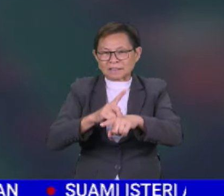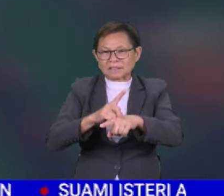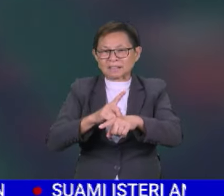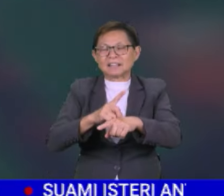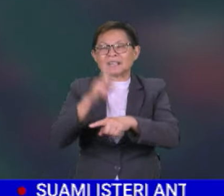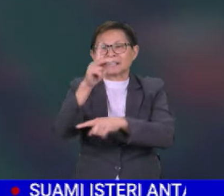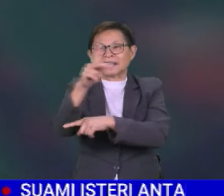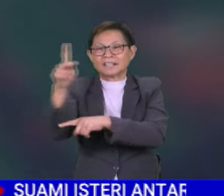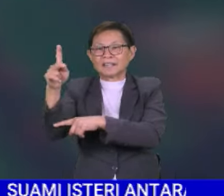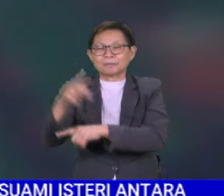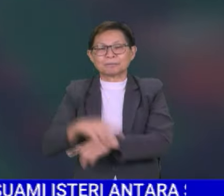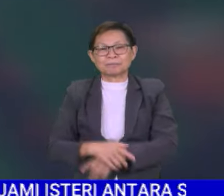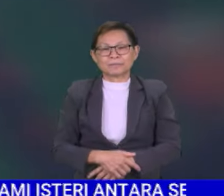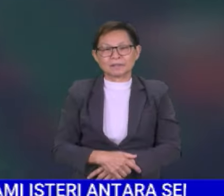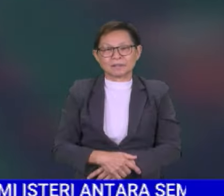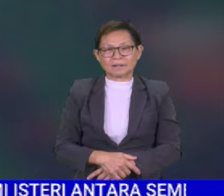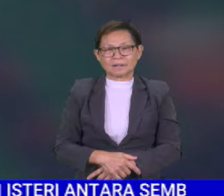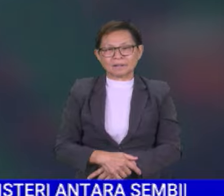stadion Liga